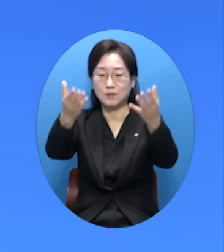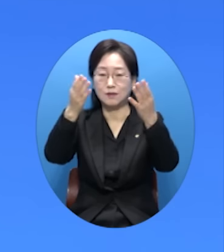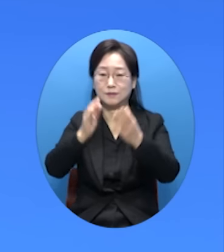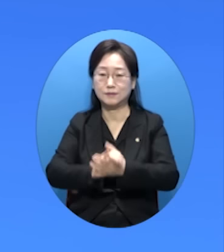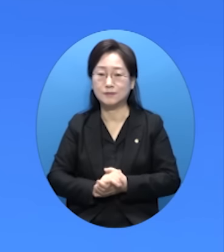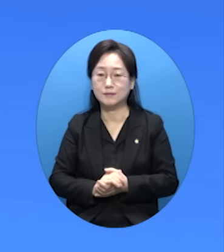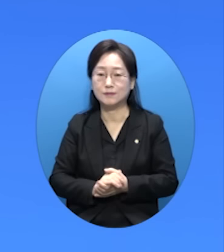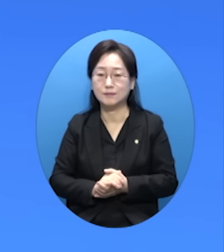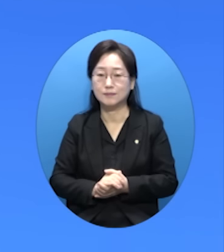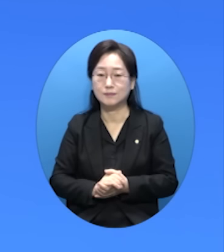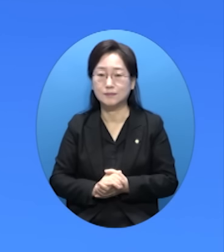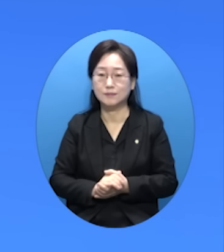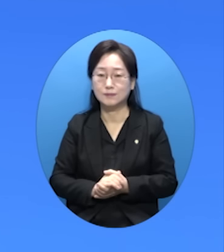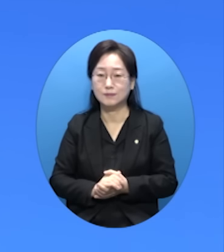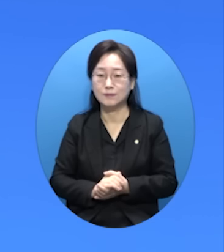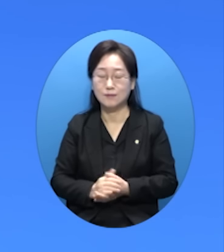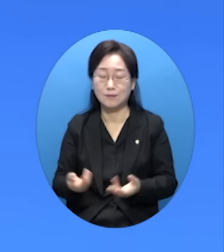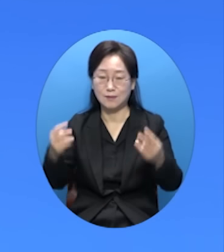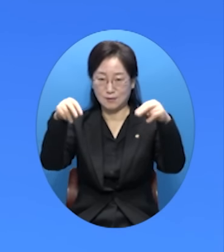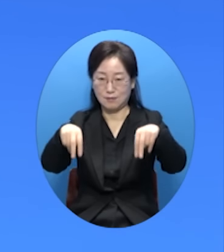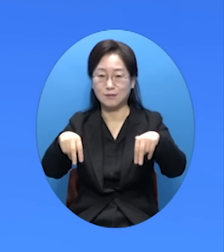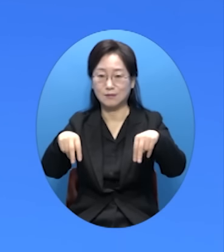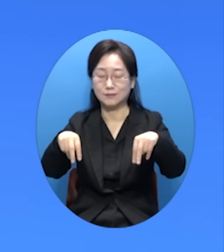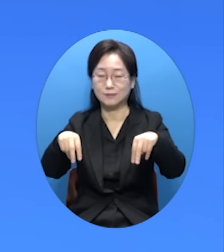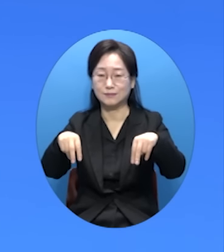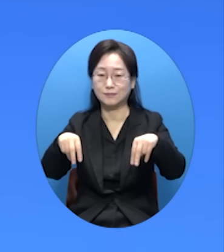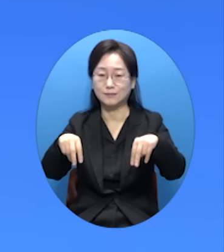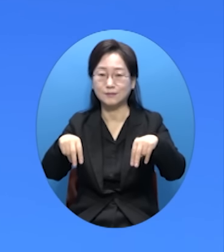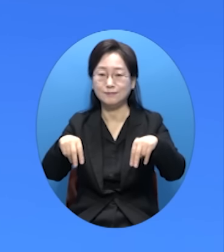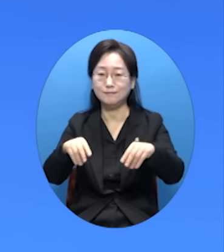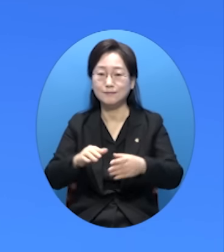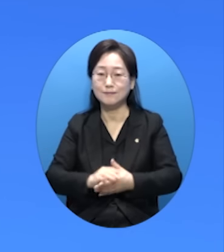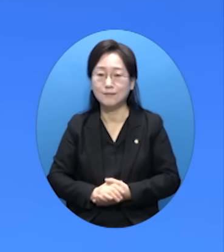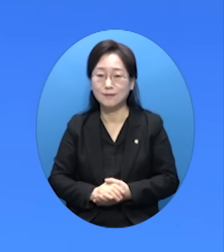축원합니다. 자리 다 일어나셔서,